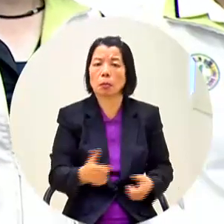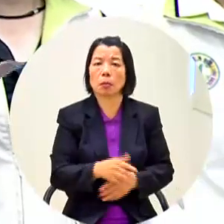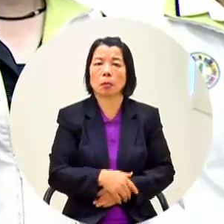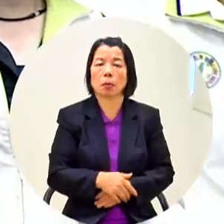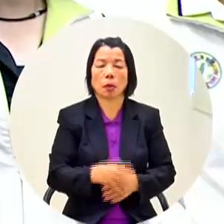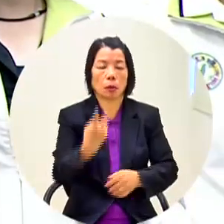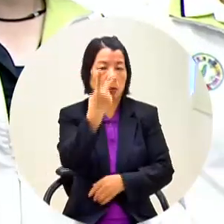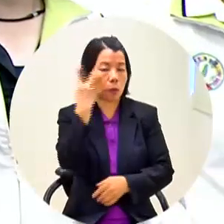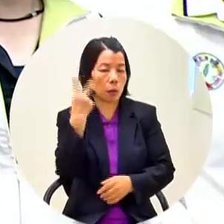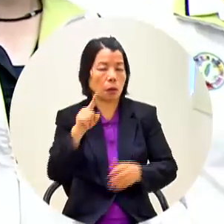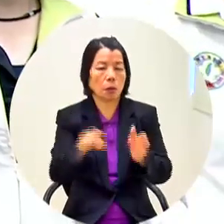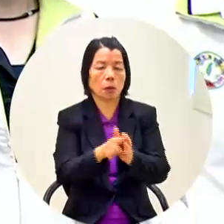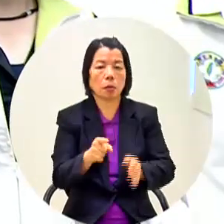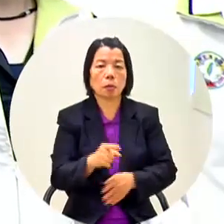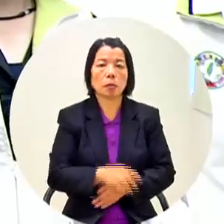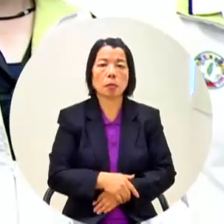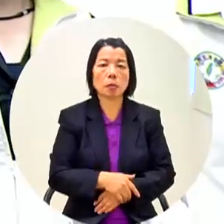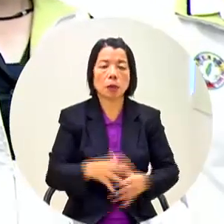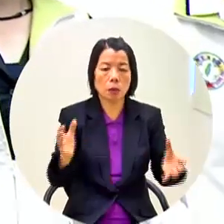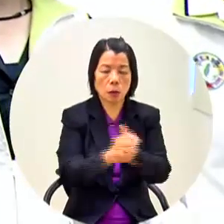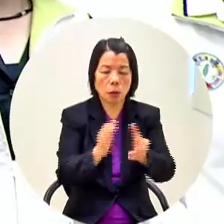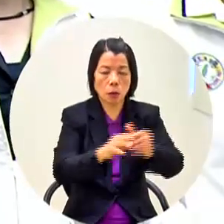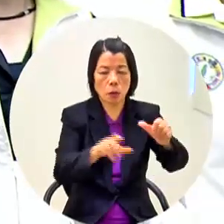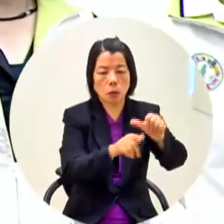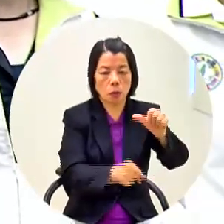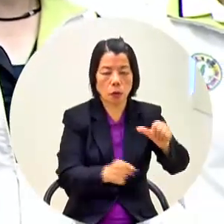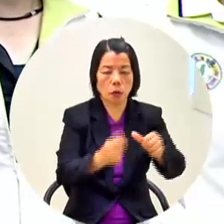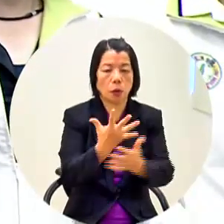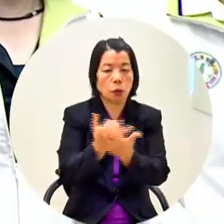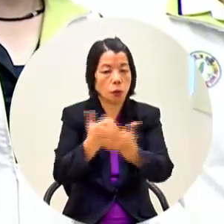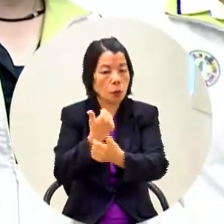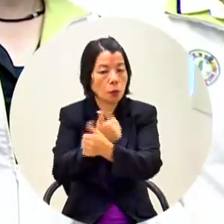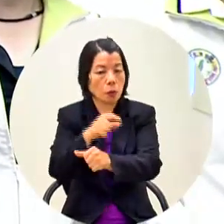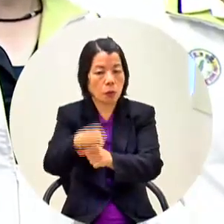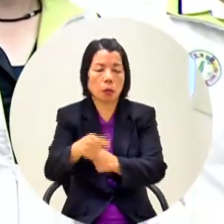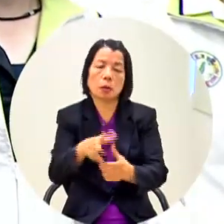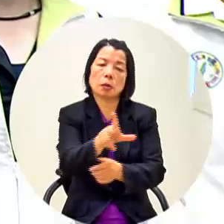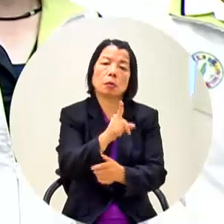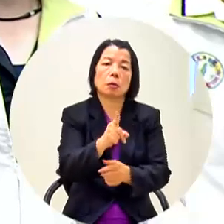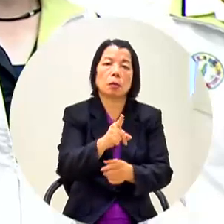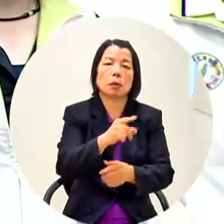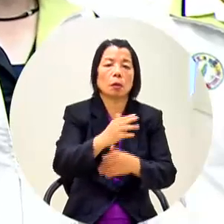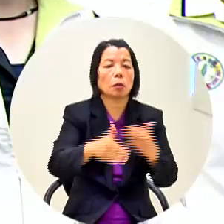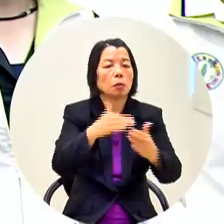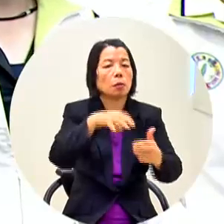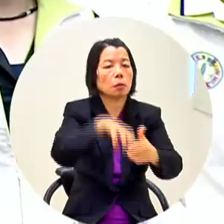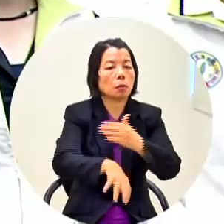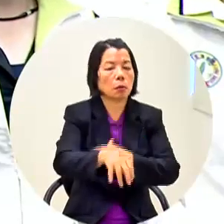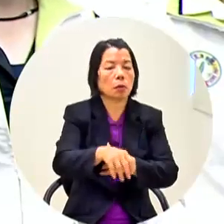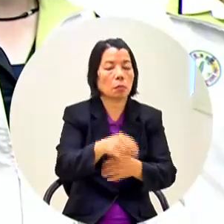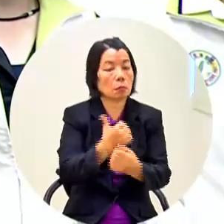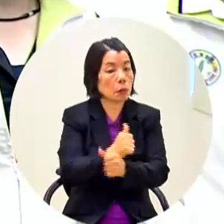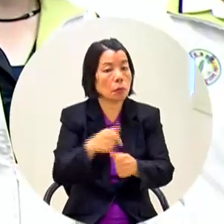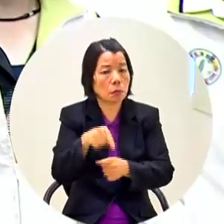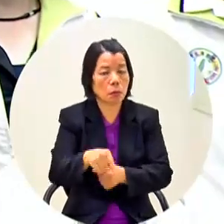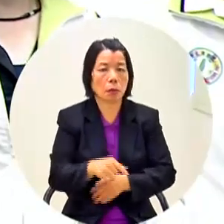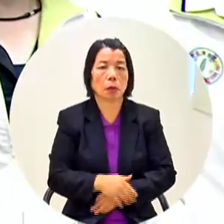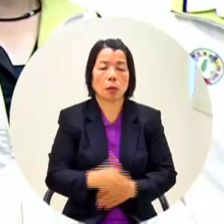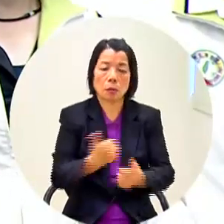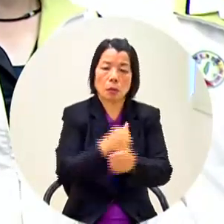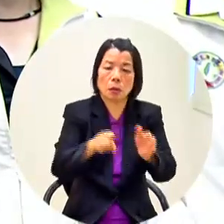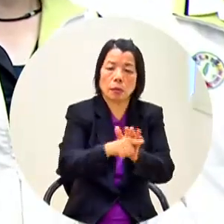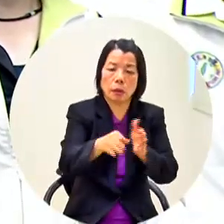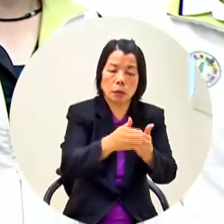天统测5月中即将学测，也是使用学校的空间来进行考试啊，代表说只要